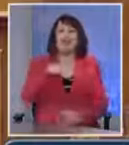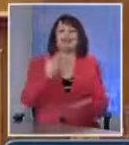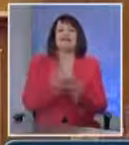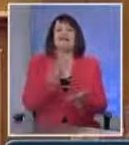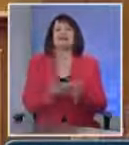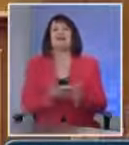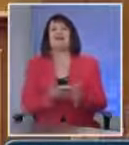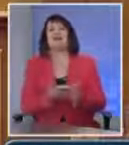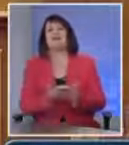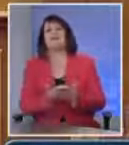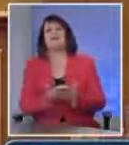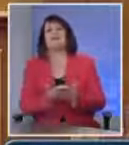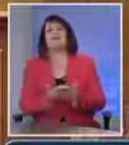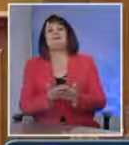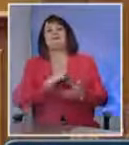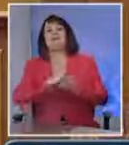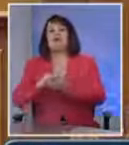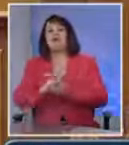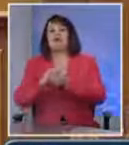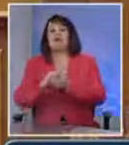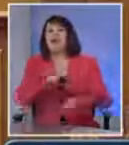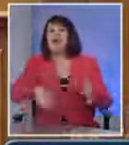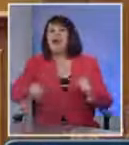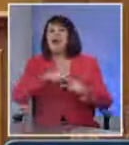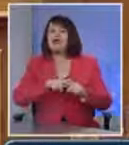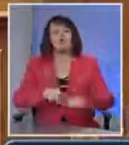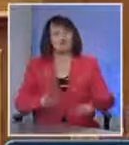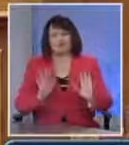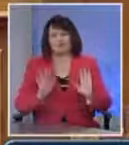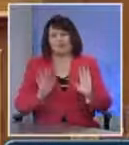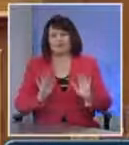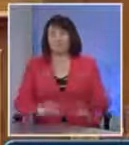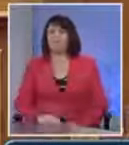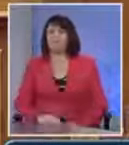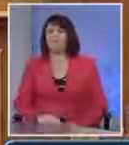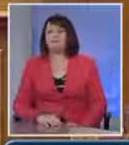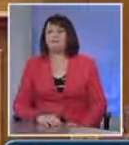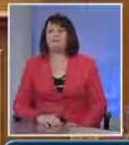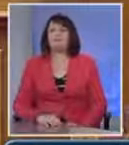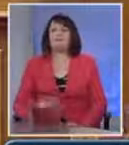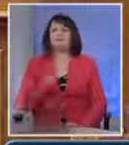κάποια πράγματα που εκφράζουν κάποιες συντεχνίες και όχι το σύνολο του ελληνικού λαού. Και